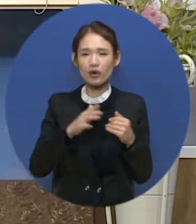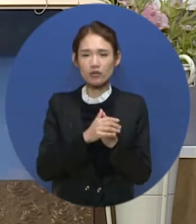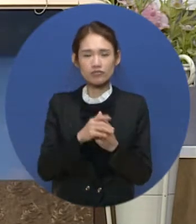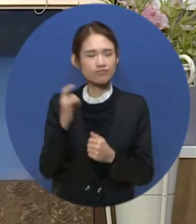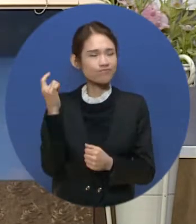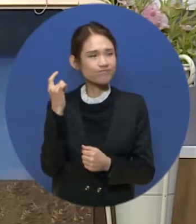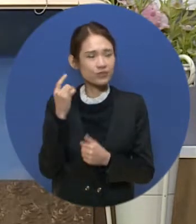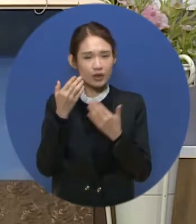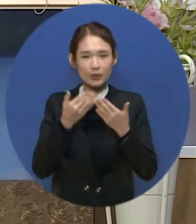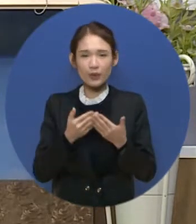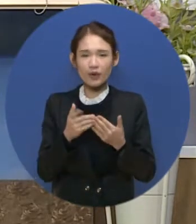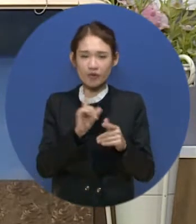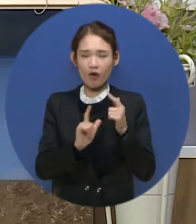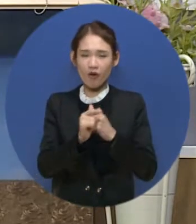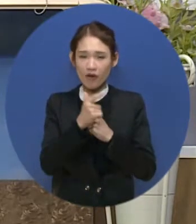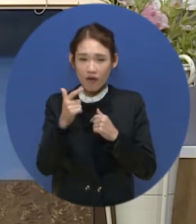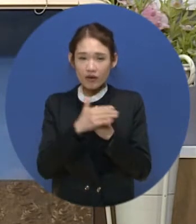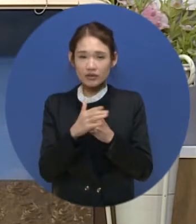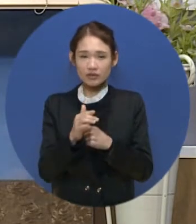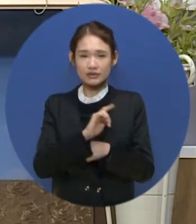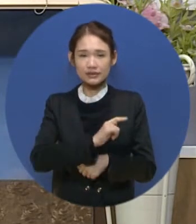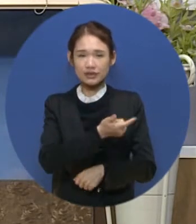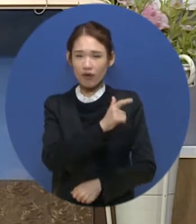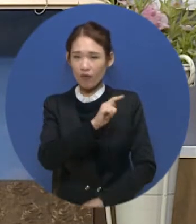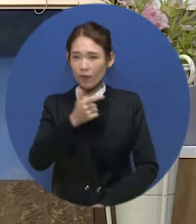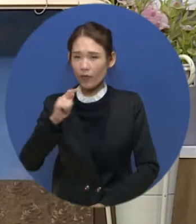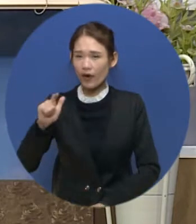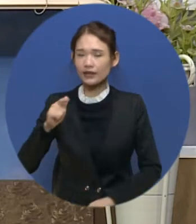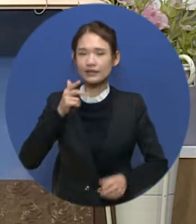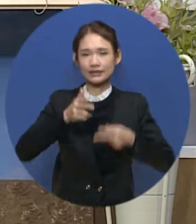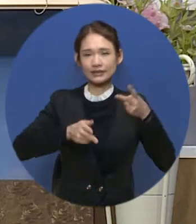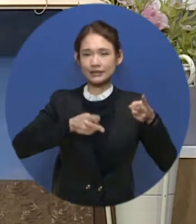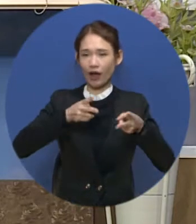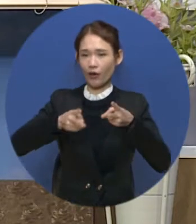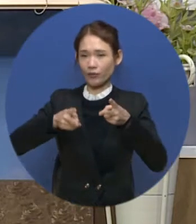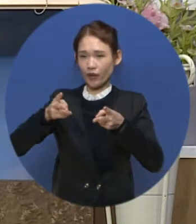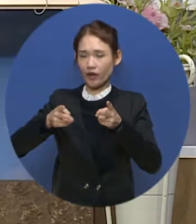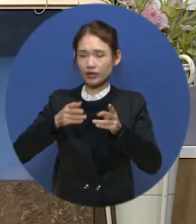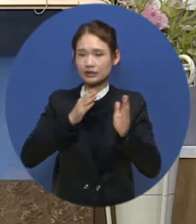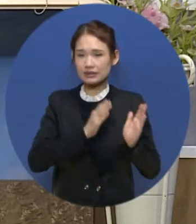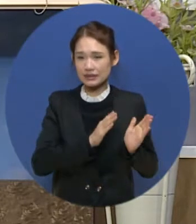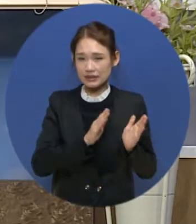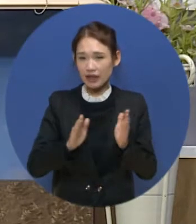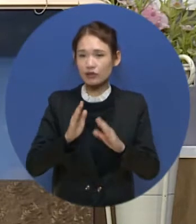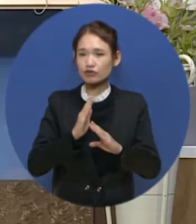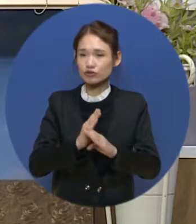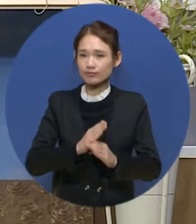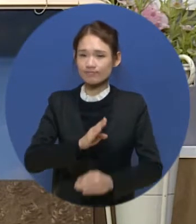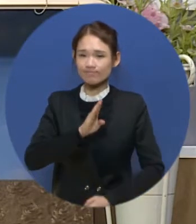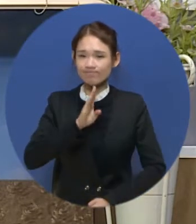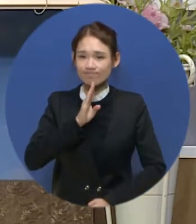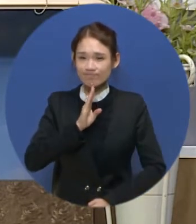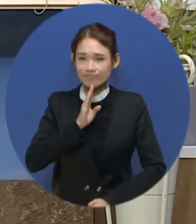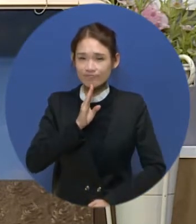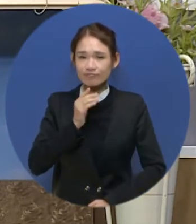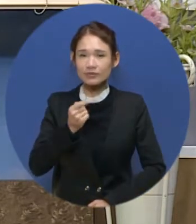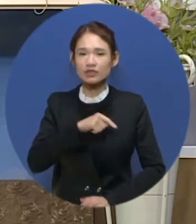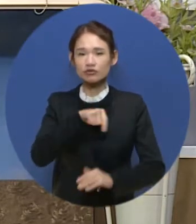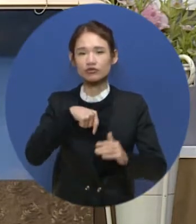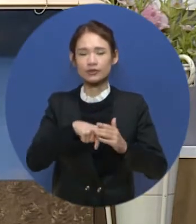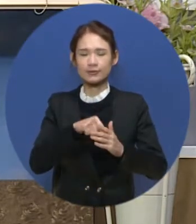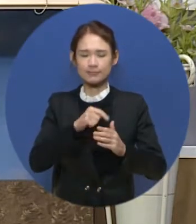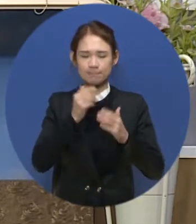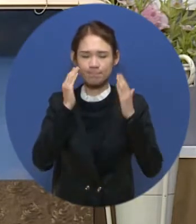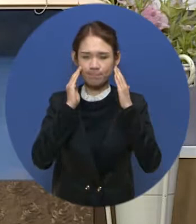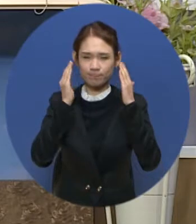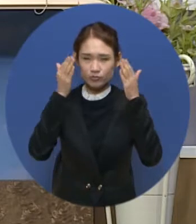큼직큼직하게 말씀을 해 주셨는데 지금 또 다양한 여러 사업들을 또 진행 중이시잖아요. 네네. 그 중에서도 좀 중점적으로